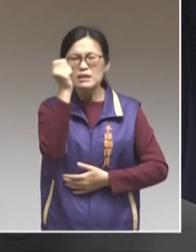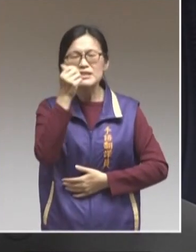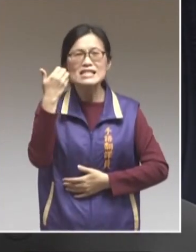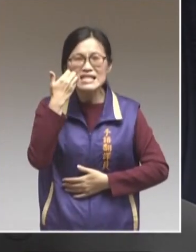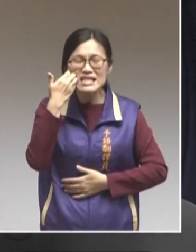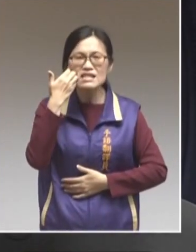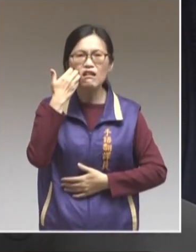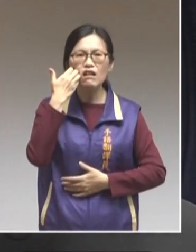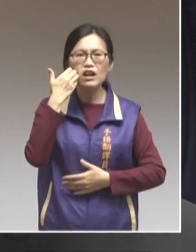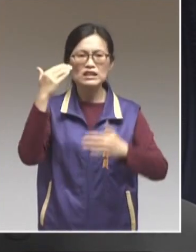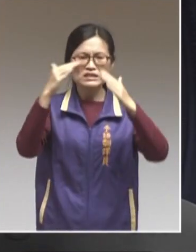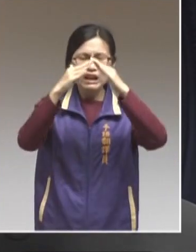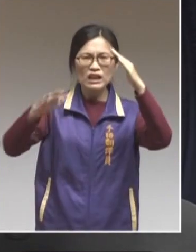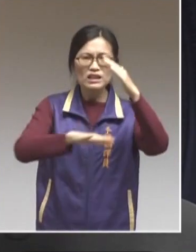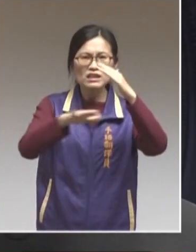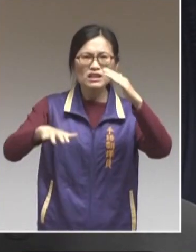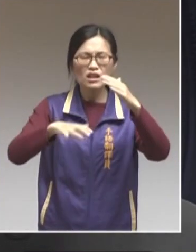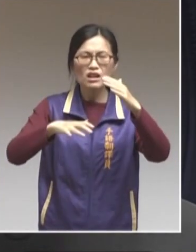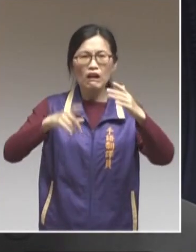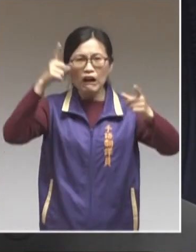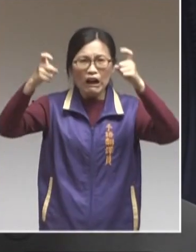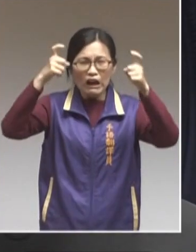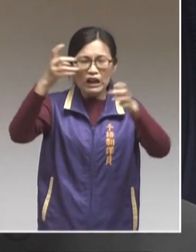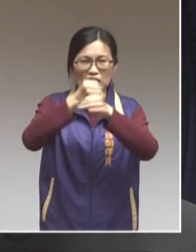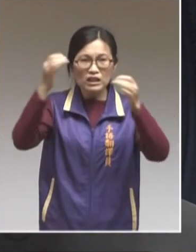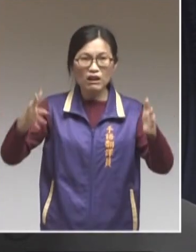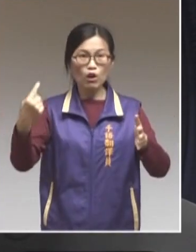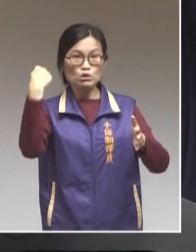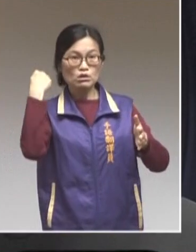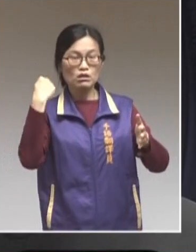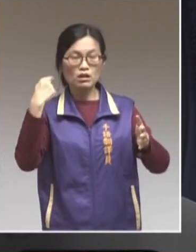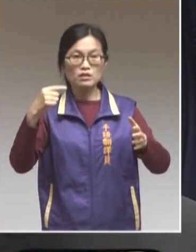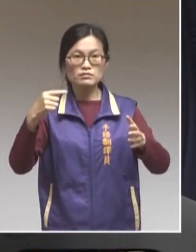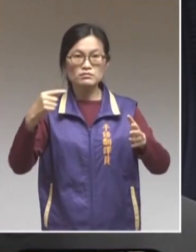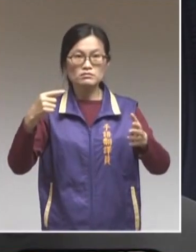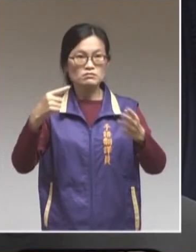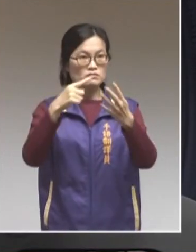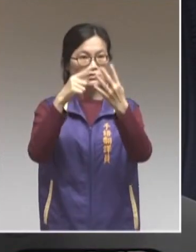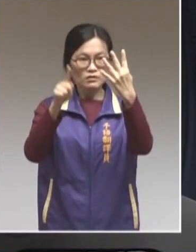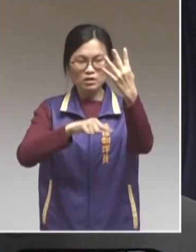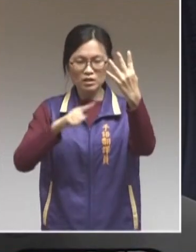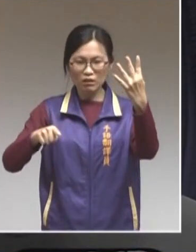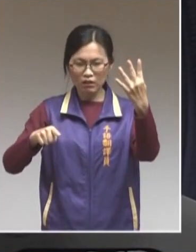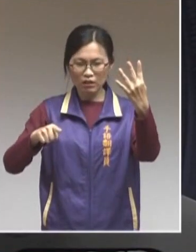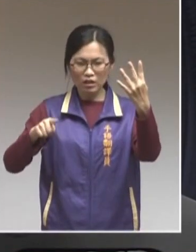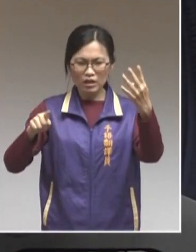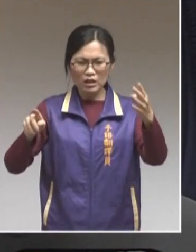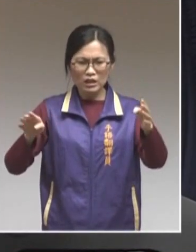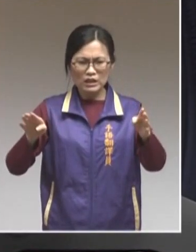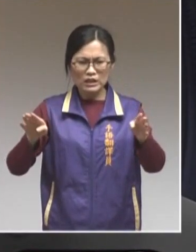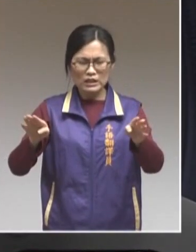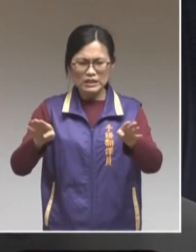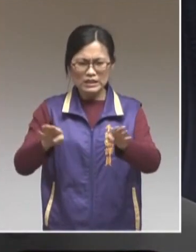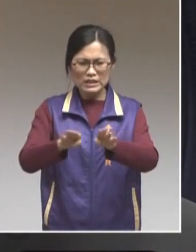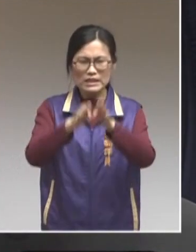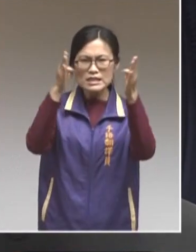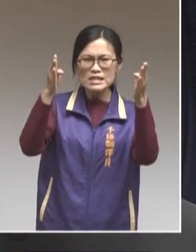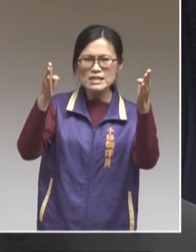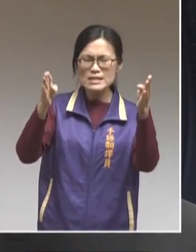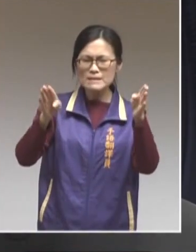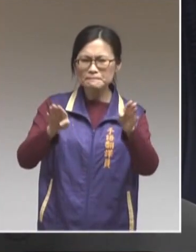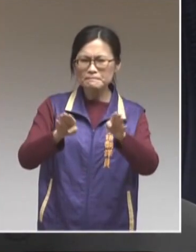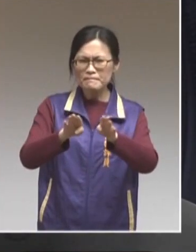庭群聚当中，在过年期间，昨天一家4口。大概就开着车到我们的某